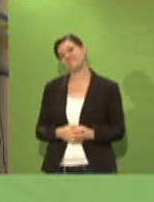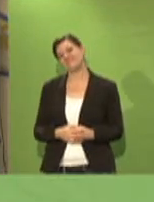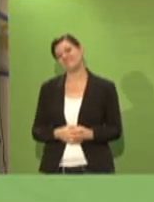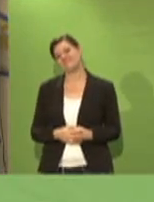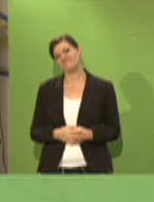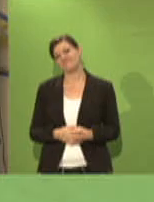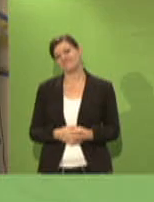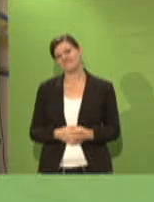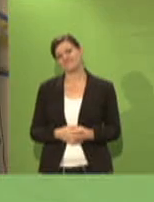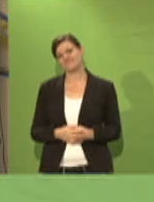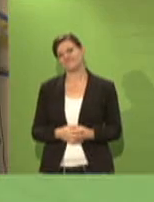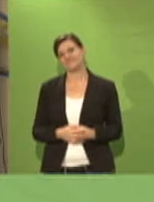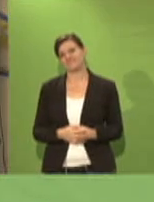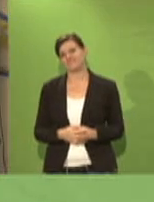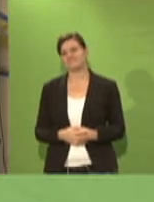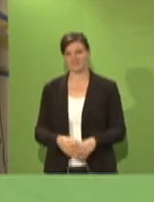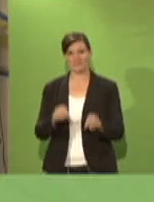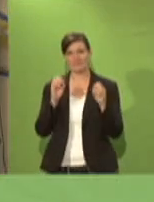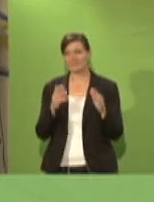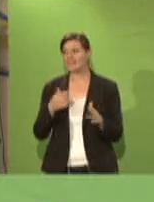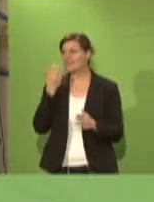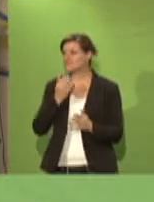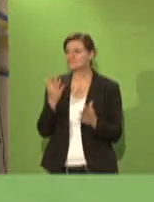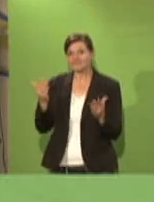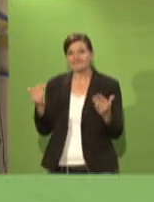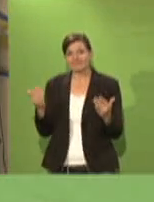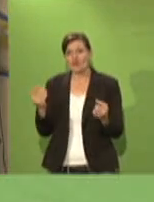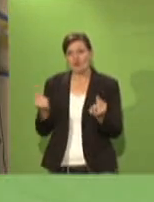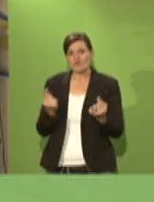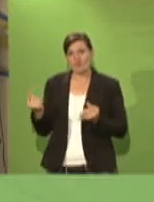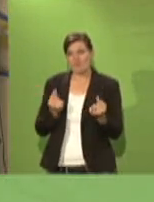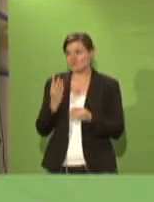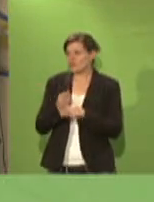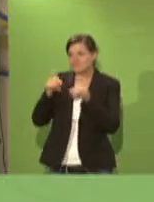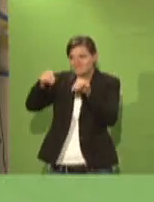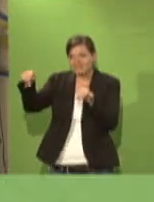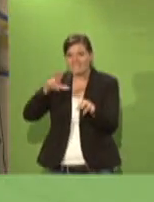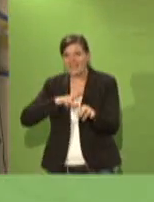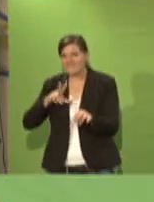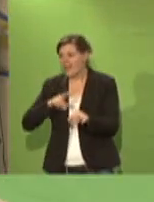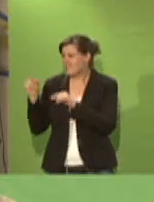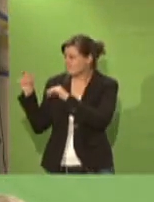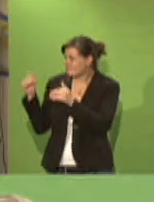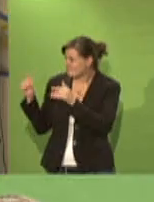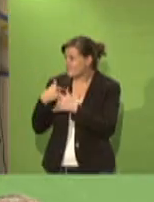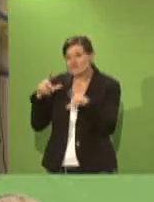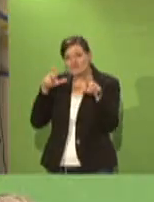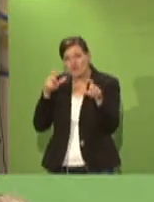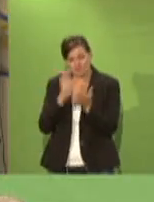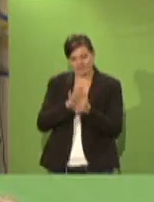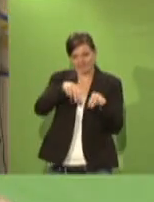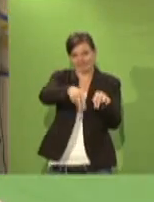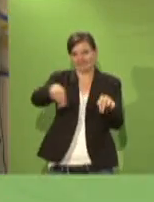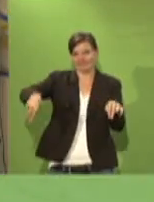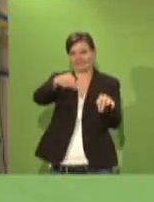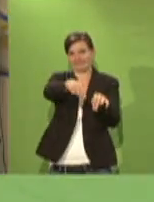dann, ihr könnt auch schon mal ein bisschen davor rutschen und euch hier vorne aufstellen für das Foto gleich, genau, geht mal schön, nochmal hier vor